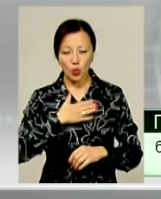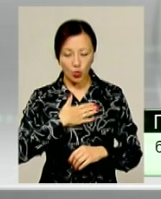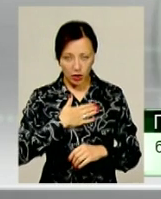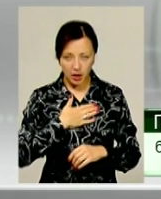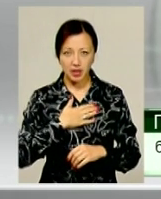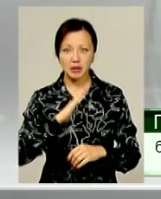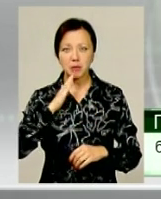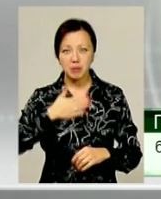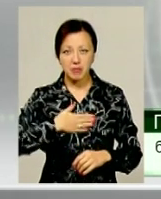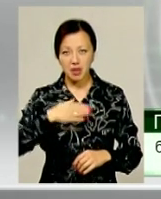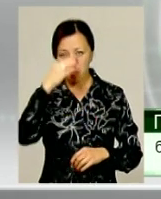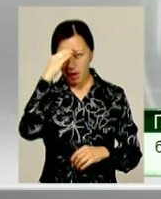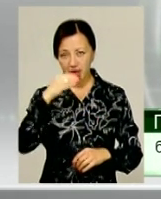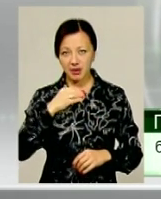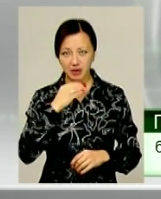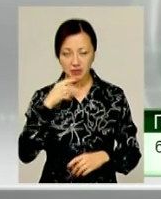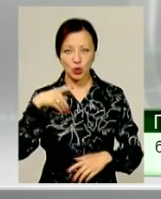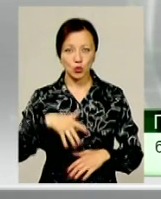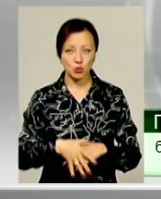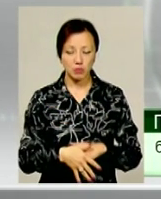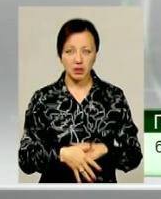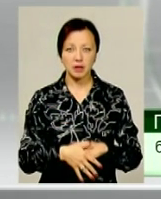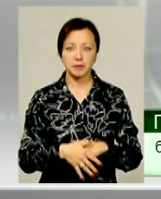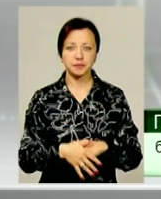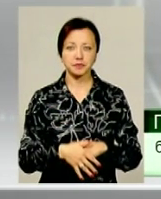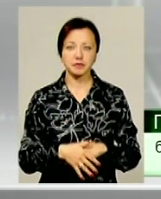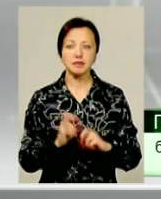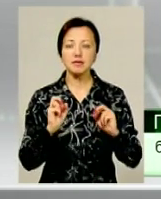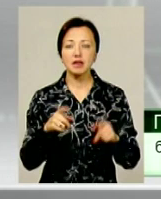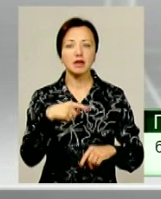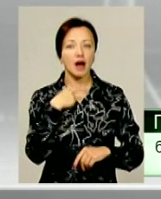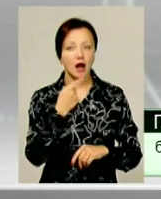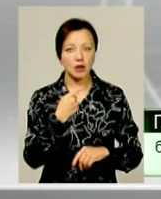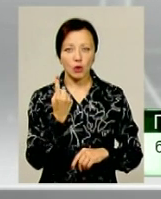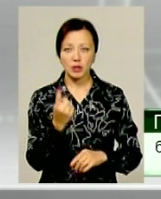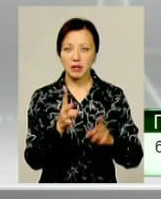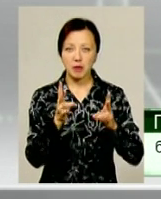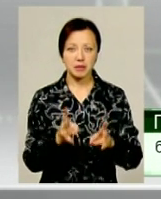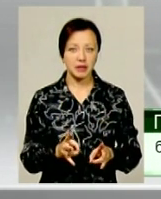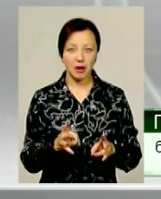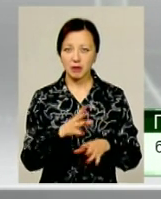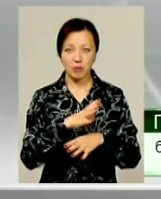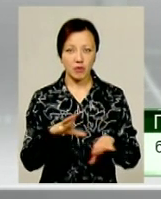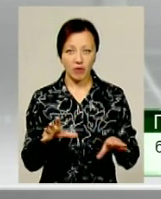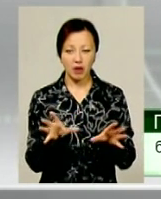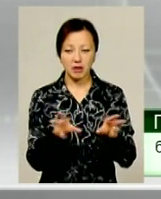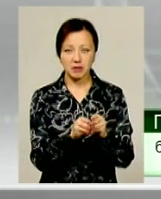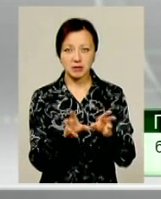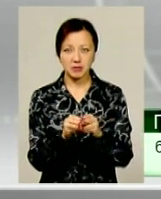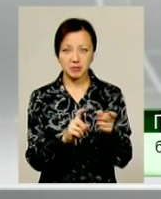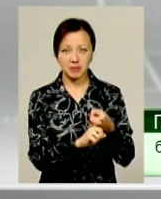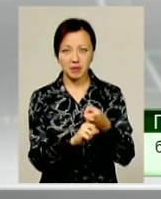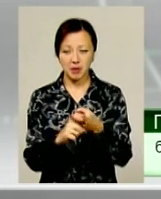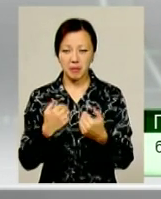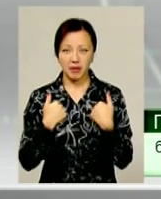уклін, мій батьківський. Розумієте, тому що, як то кажуть, одна біда не ходить, воно чіпляється не тільки у